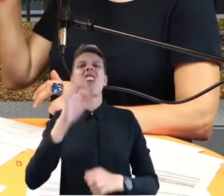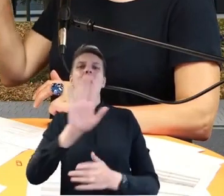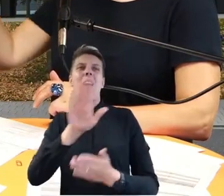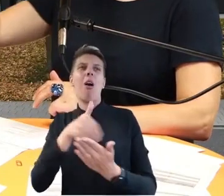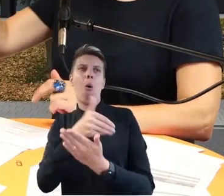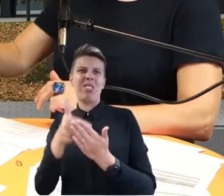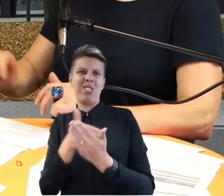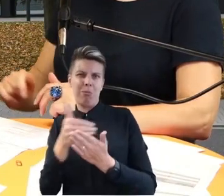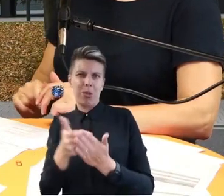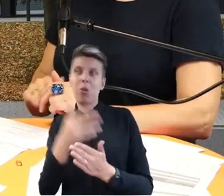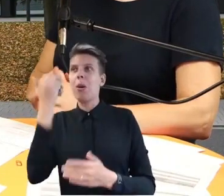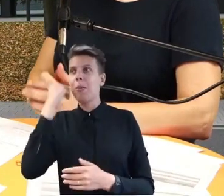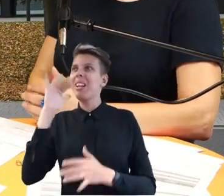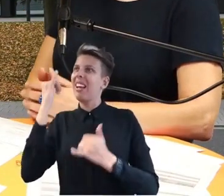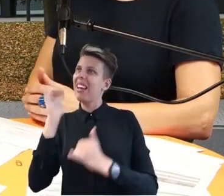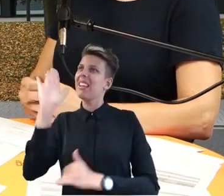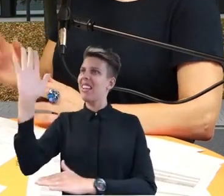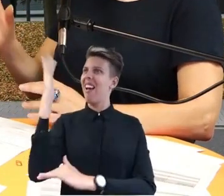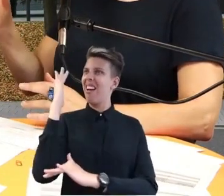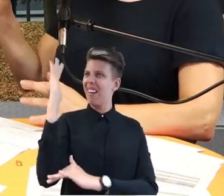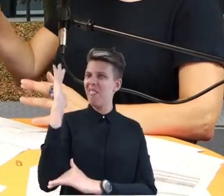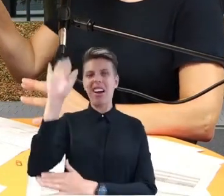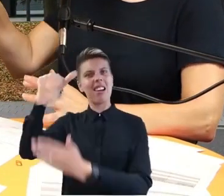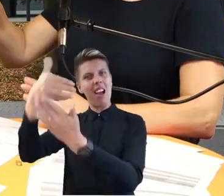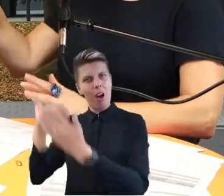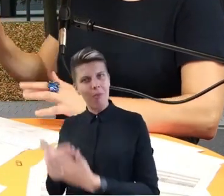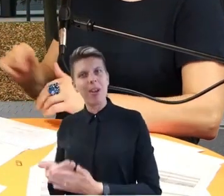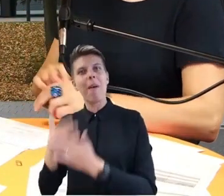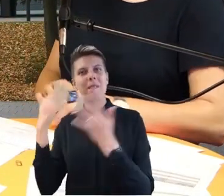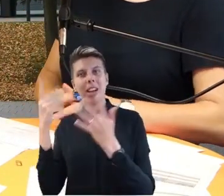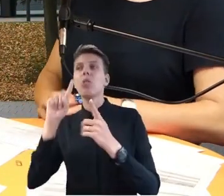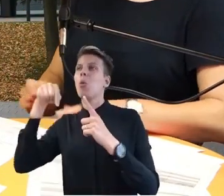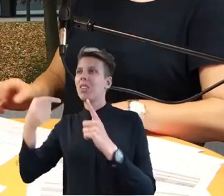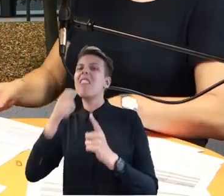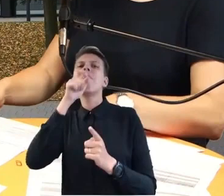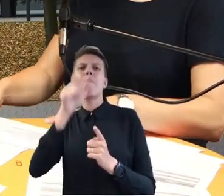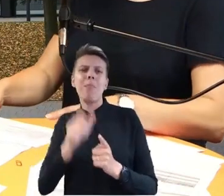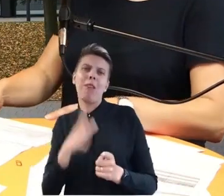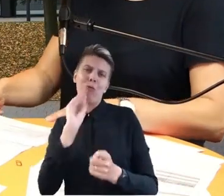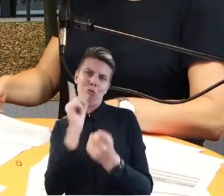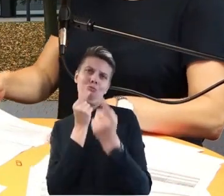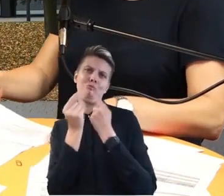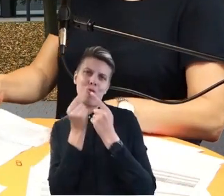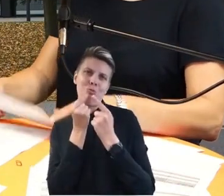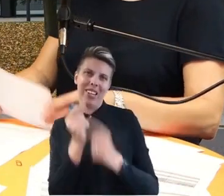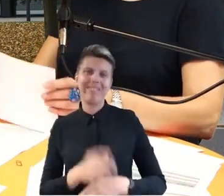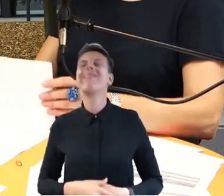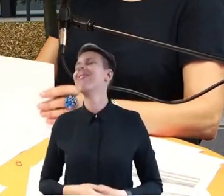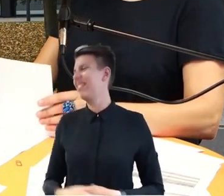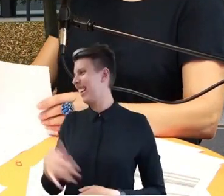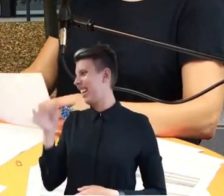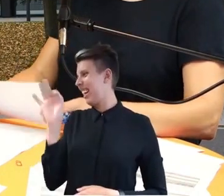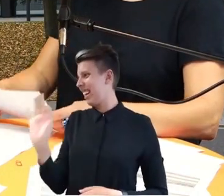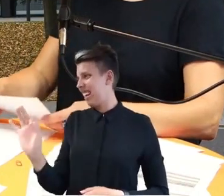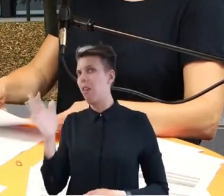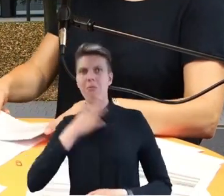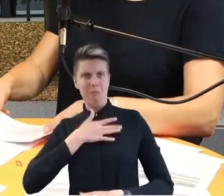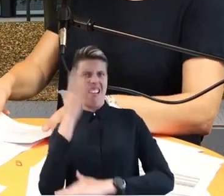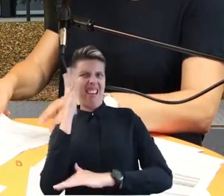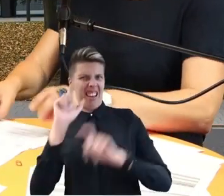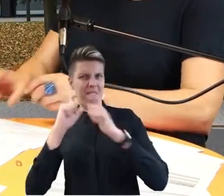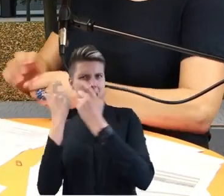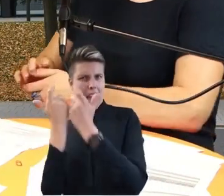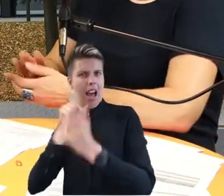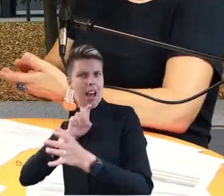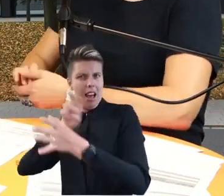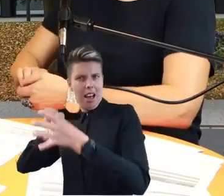noch einmal auf die aufgaben ihres referates jörg und dann klären wir alle diesen begriff genau also in dem referat in dem ich tätig